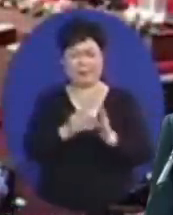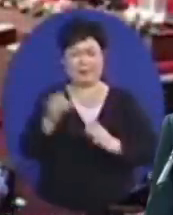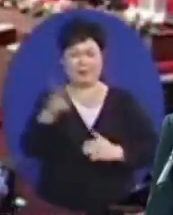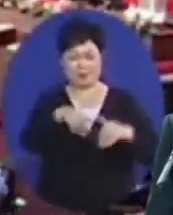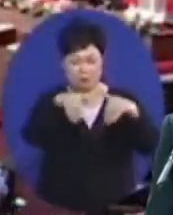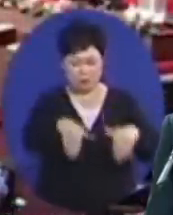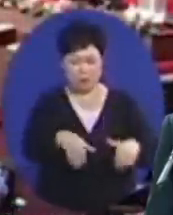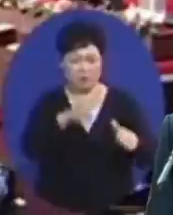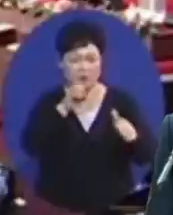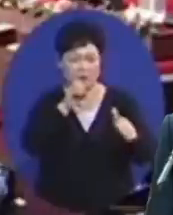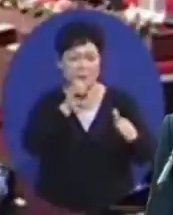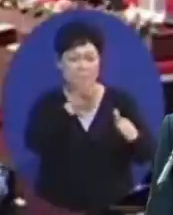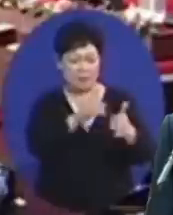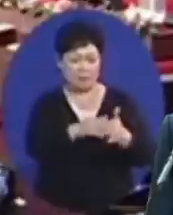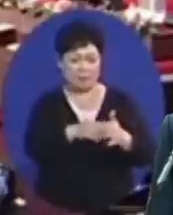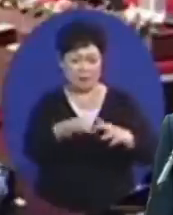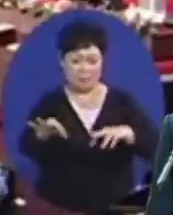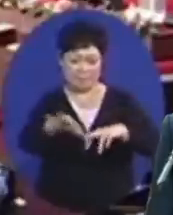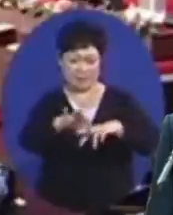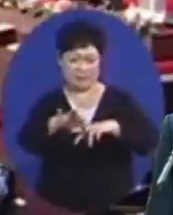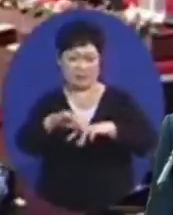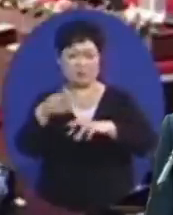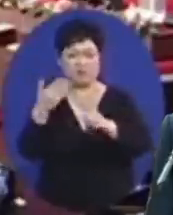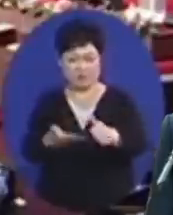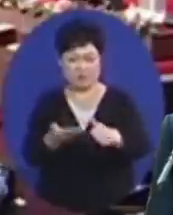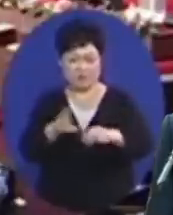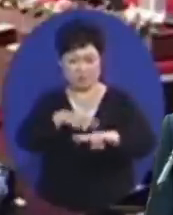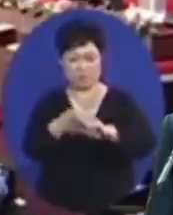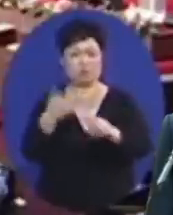종들에게 말하기를 반지를 갖다 끼워라.